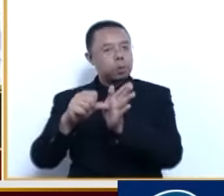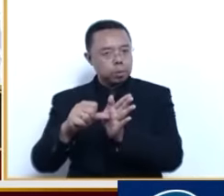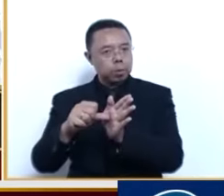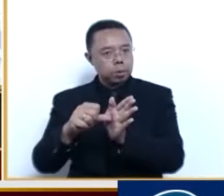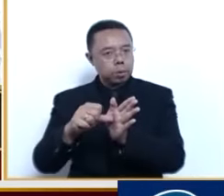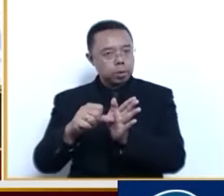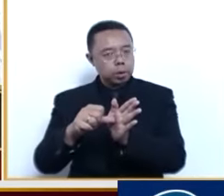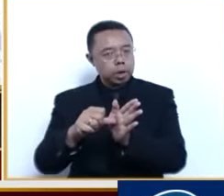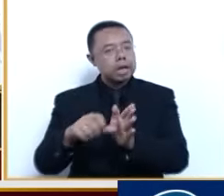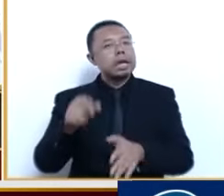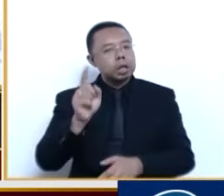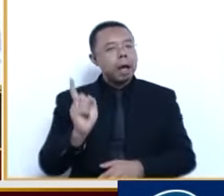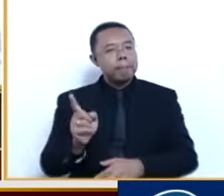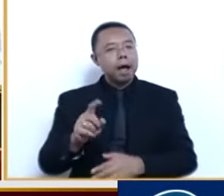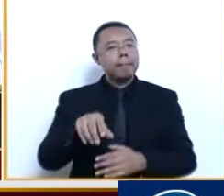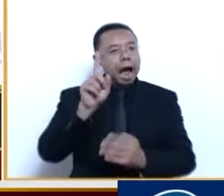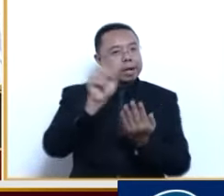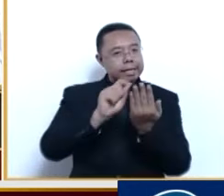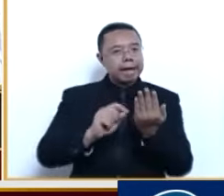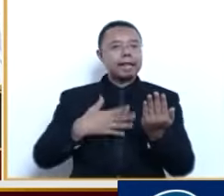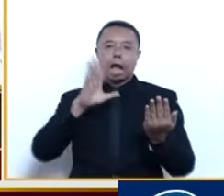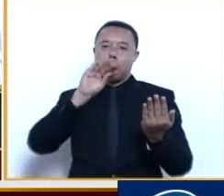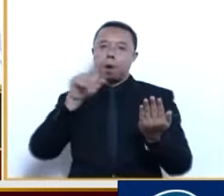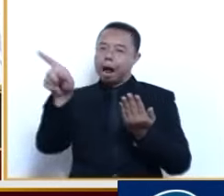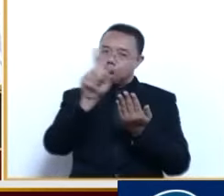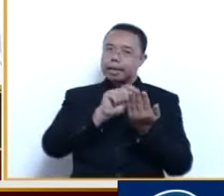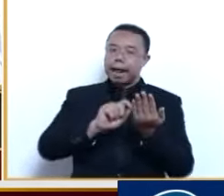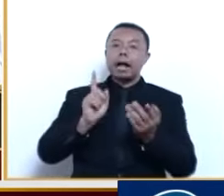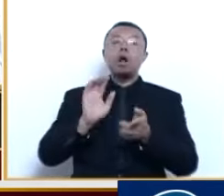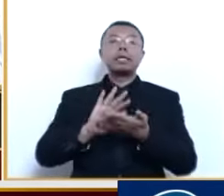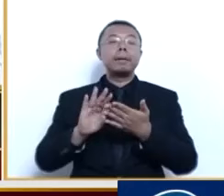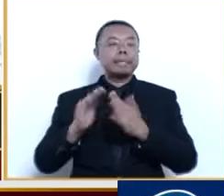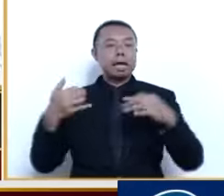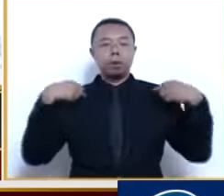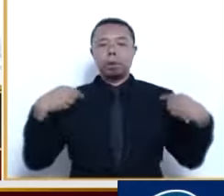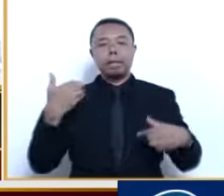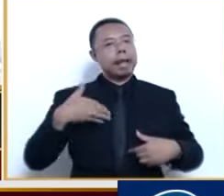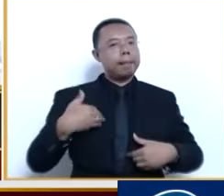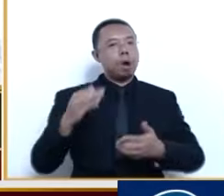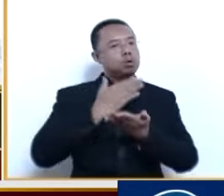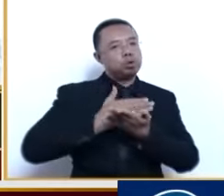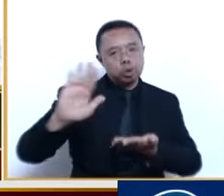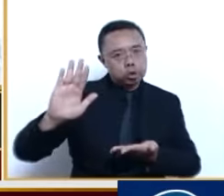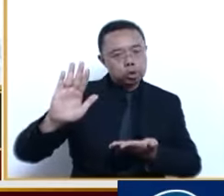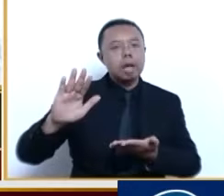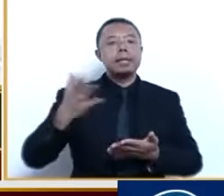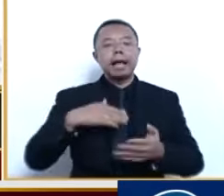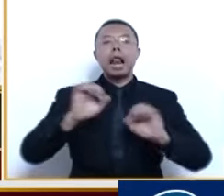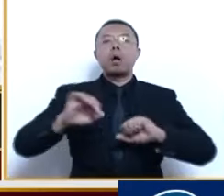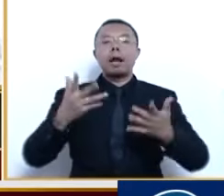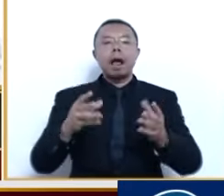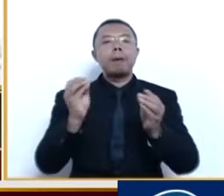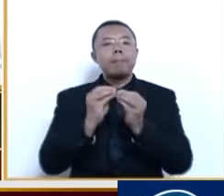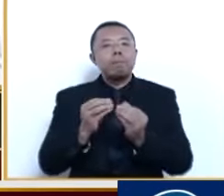pertolongan sehingga dengan demikian catat apa yang menjadi omongan saya kalau saya menjadi gubernur Saya tidak melakukan penggusuran yang saya lakukan